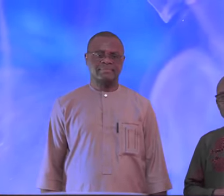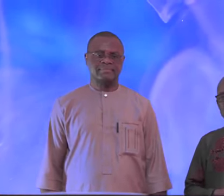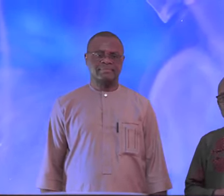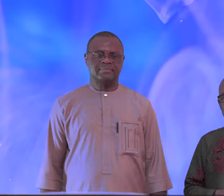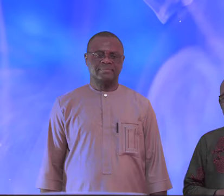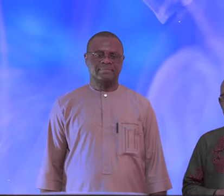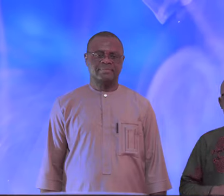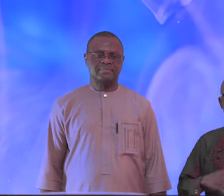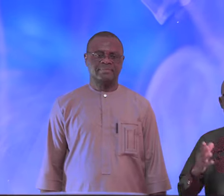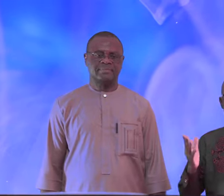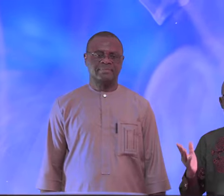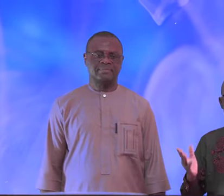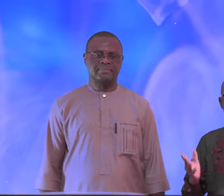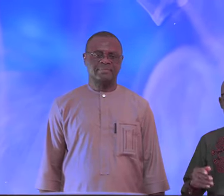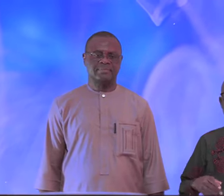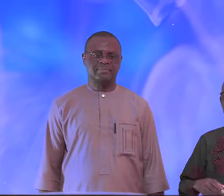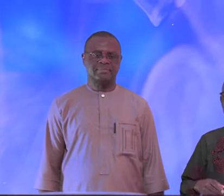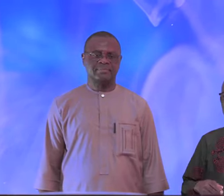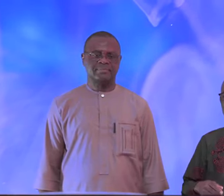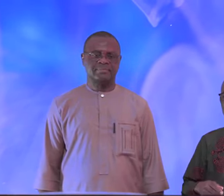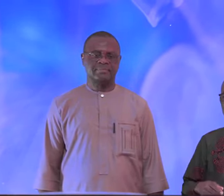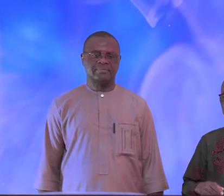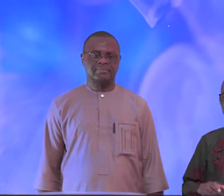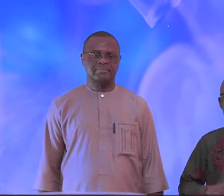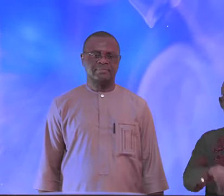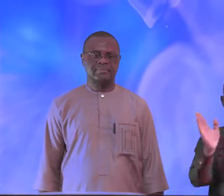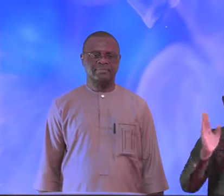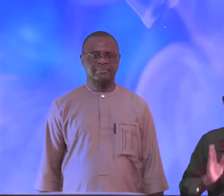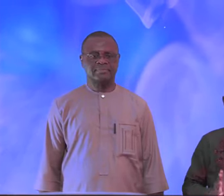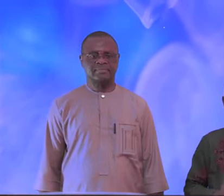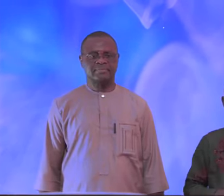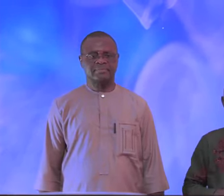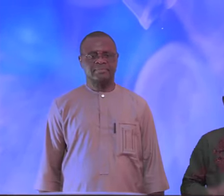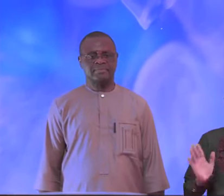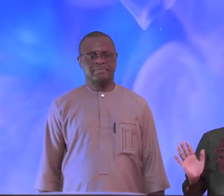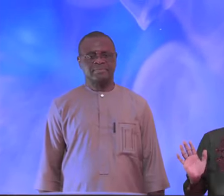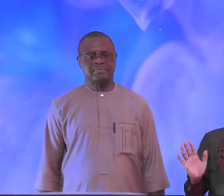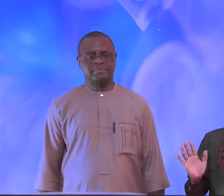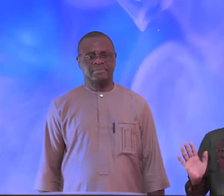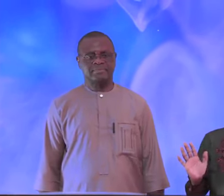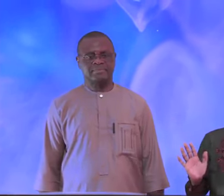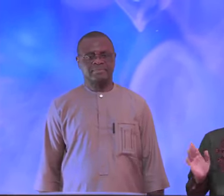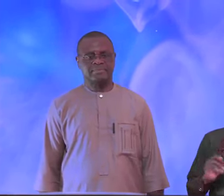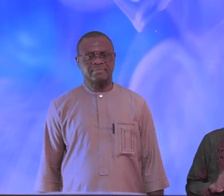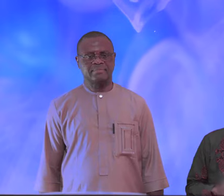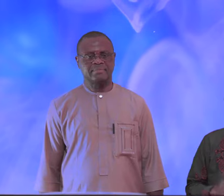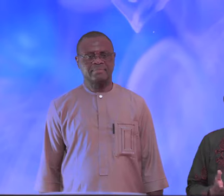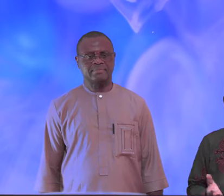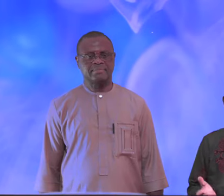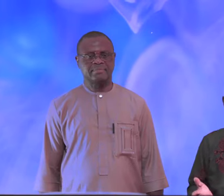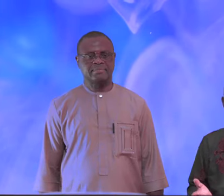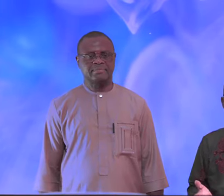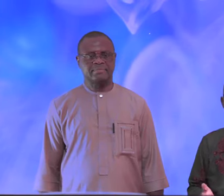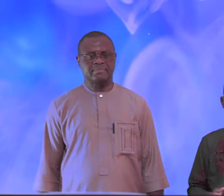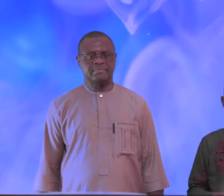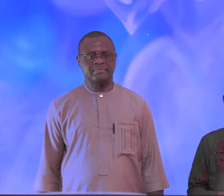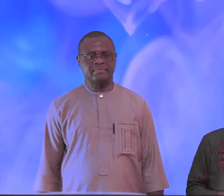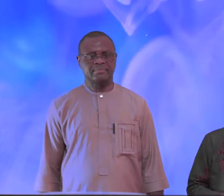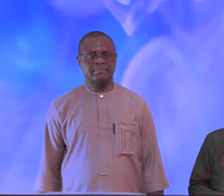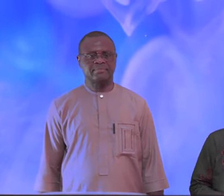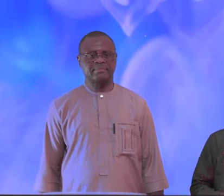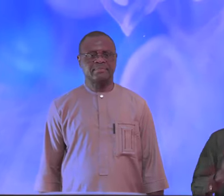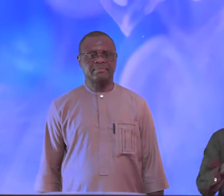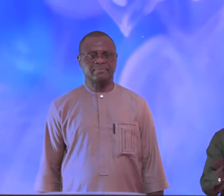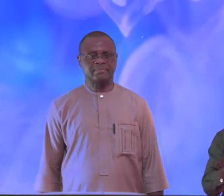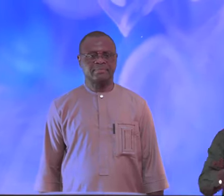ọjọọ niile kere anyị agbụ mgbe gara aga, na-atọrọ ụdọ ma wepụ aka na ndụ anyị ngwa ngwa anyị malitere ije ije n'ime